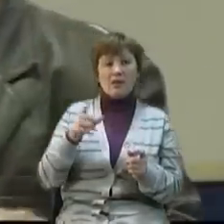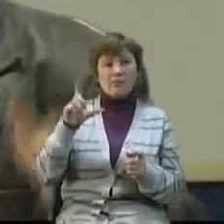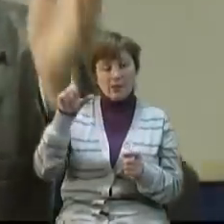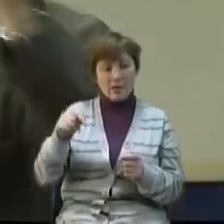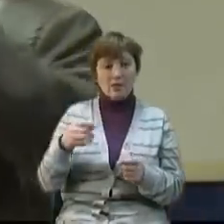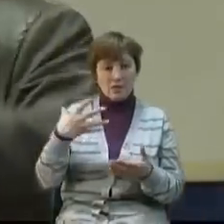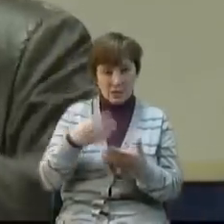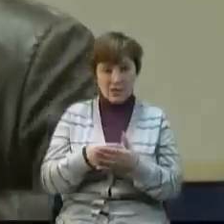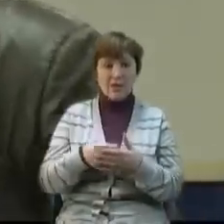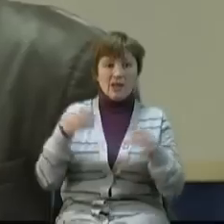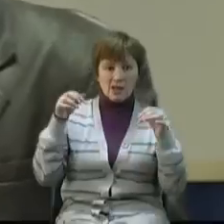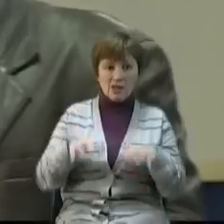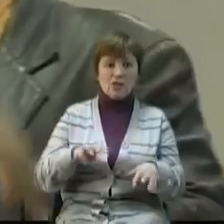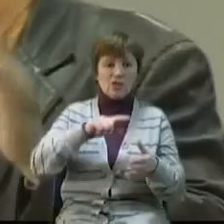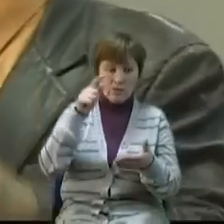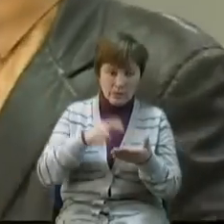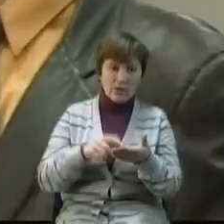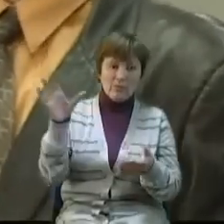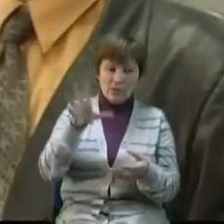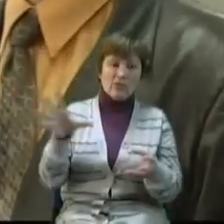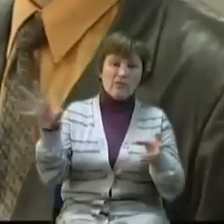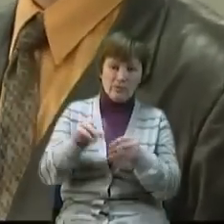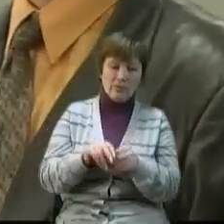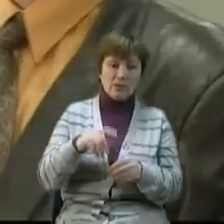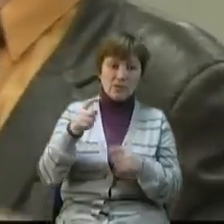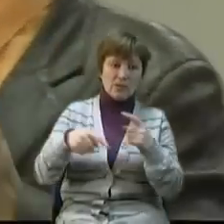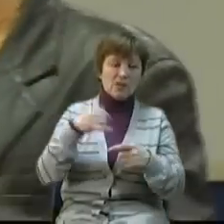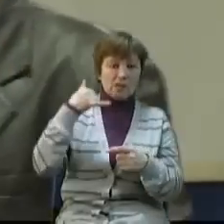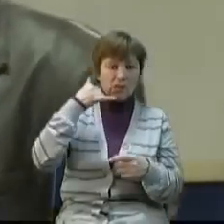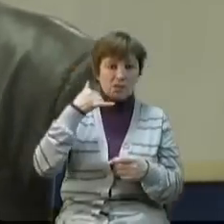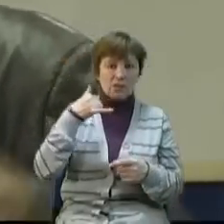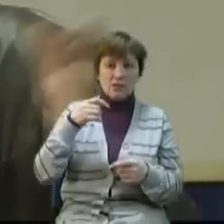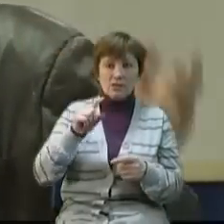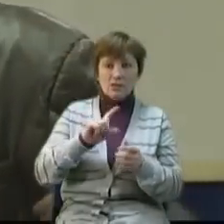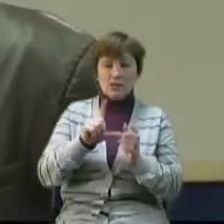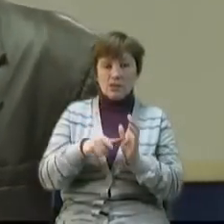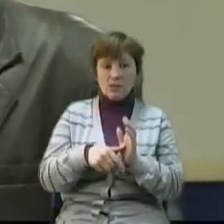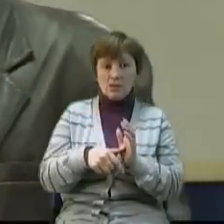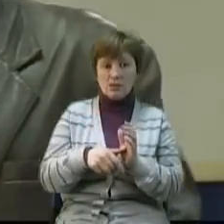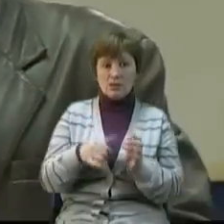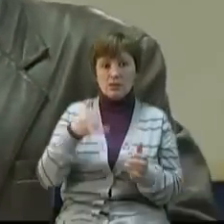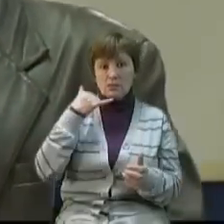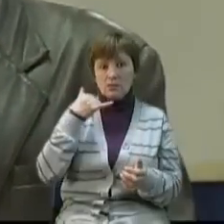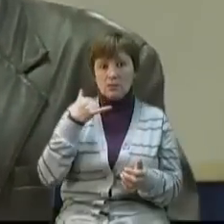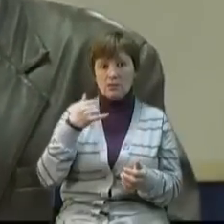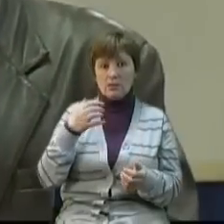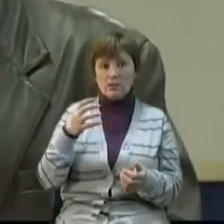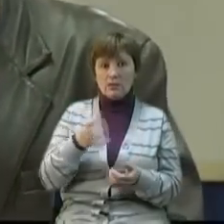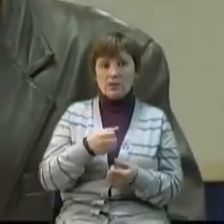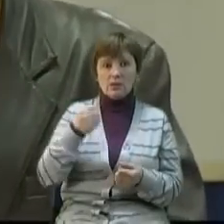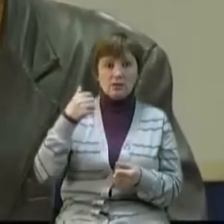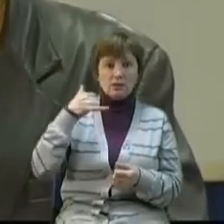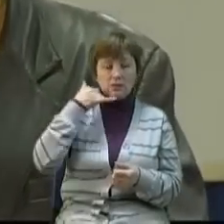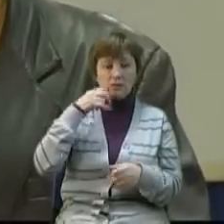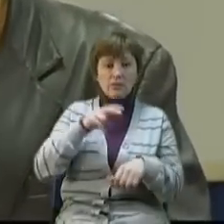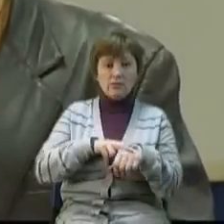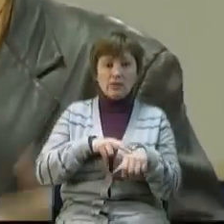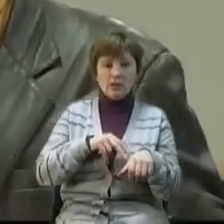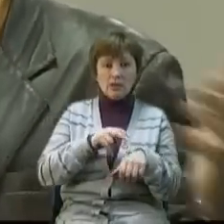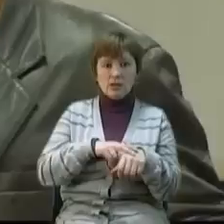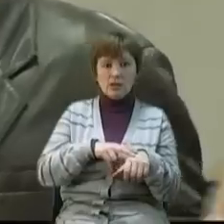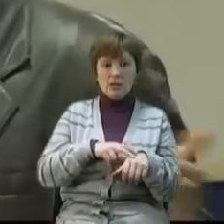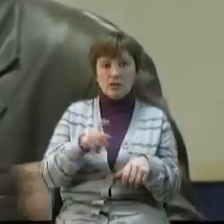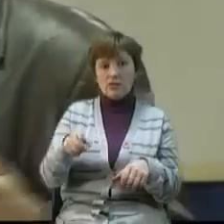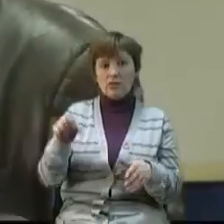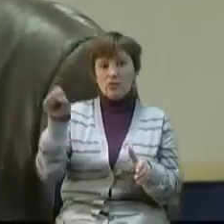своим вопросам, потом к тебе заеду. Перезвони мне через час. Звоню через час, уже поднимает трубку милиционер, уже